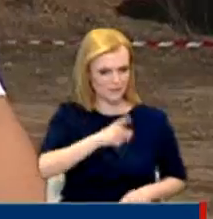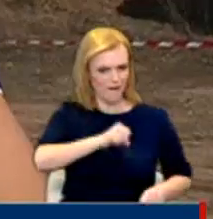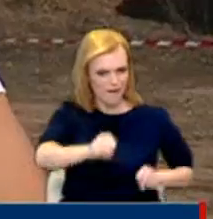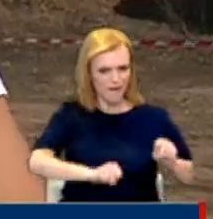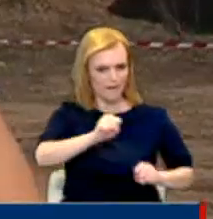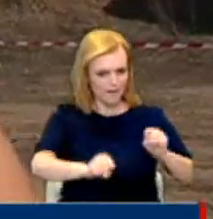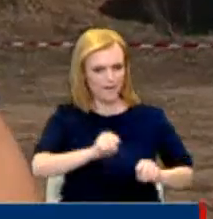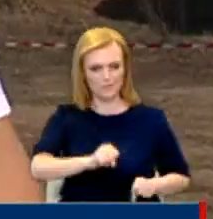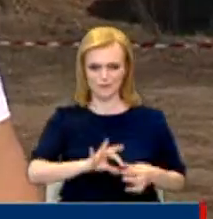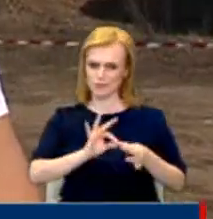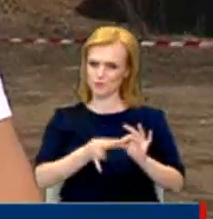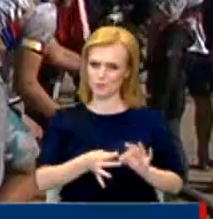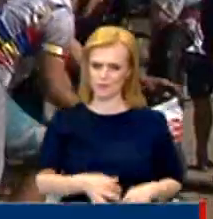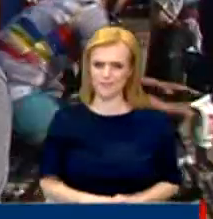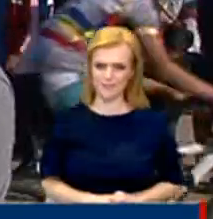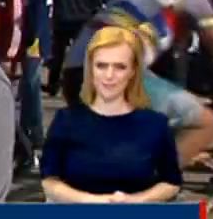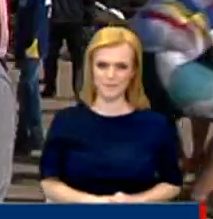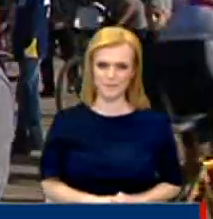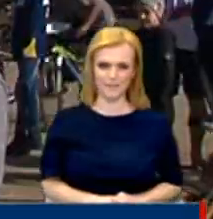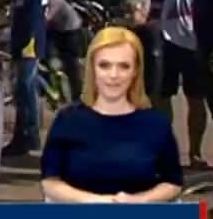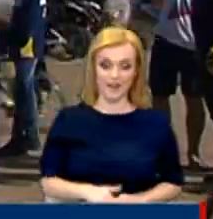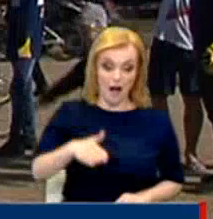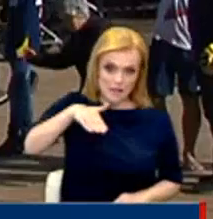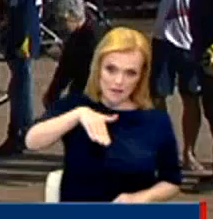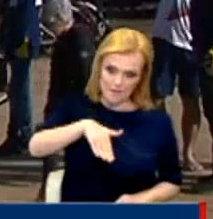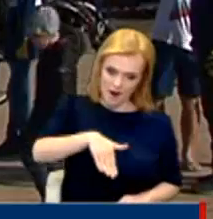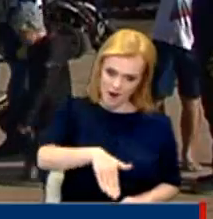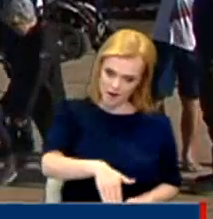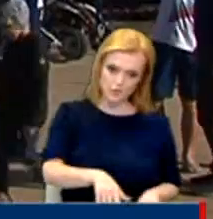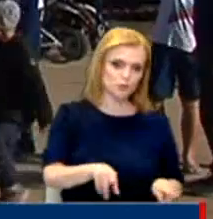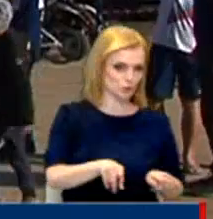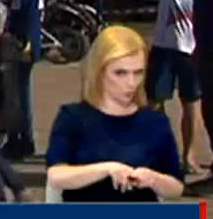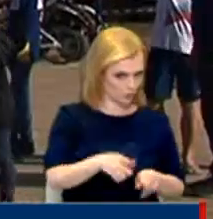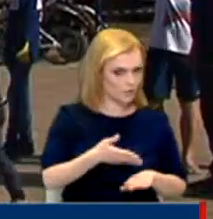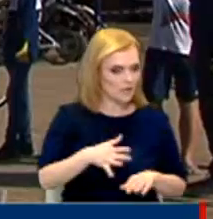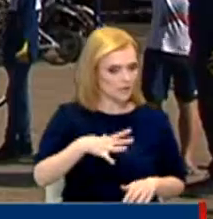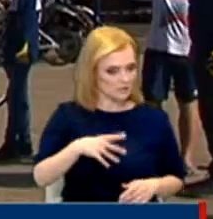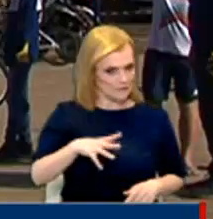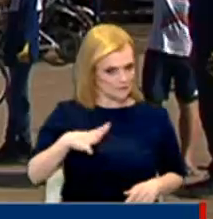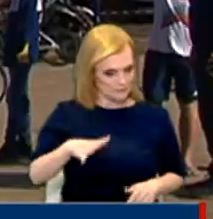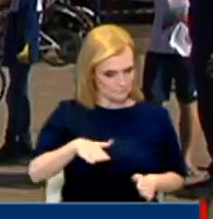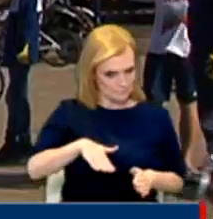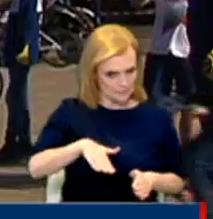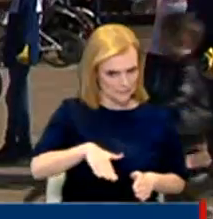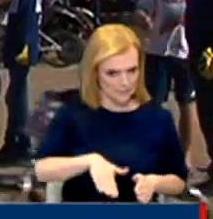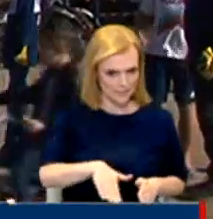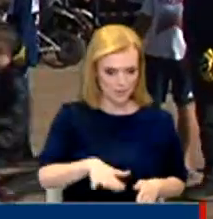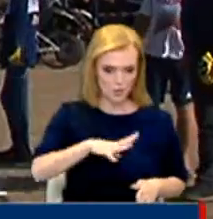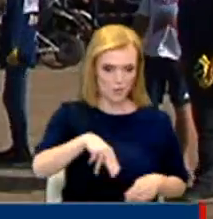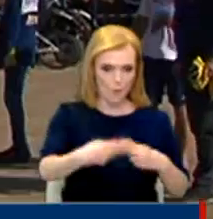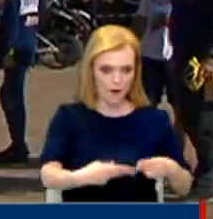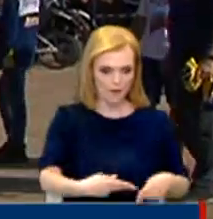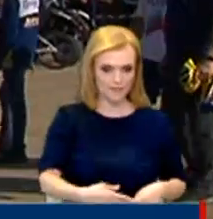și am emoții. La vale trebuie să-ți menții echilibru, să ai grijă cu frânele în primul rând,